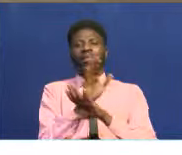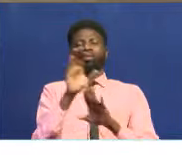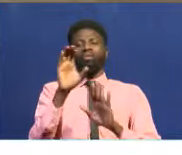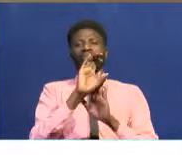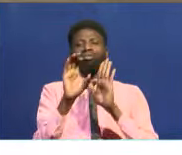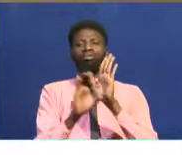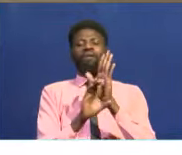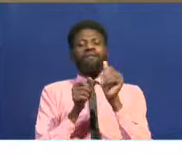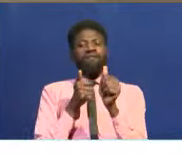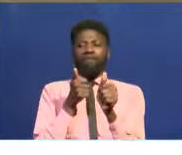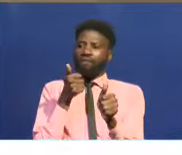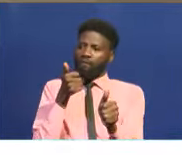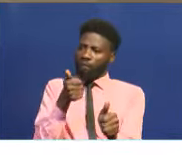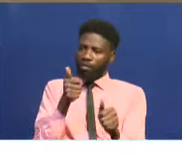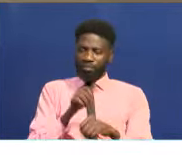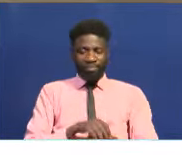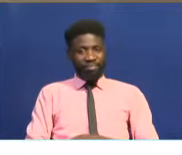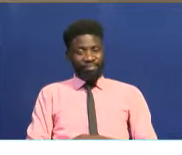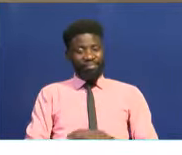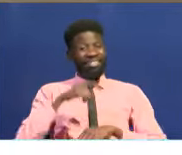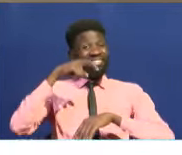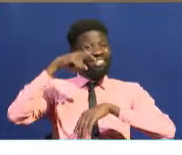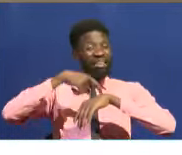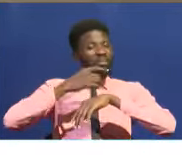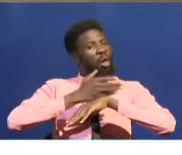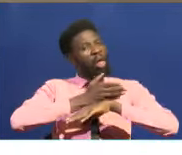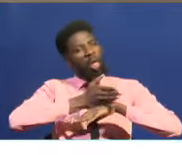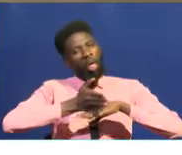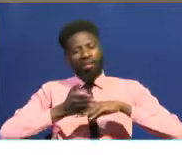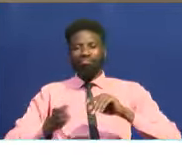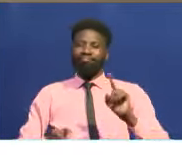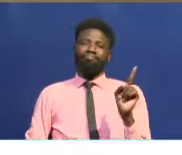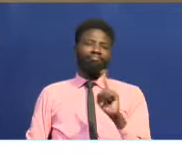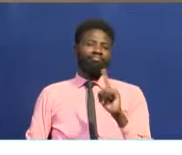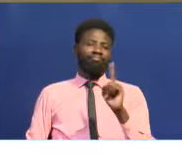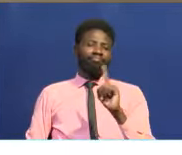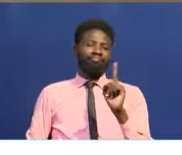Kwa hivyo bila kupoteza wakati, ningependa sasa